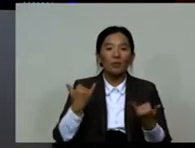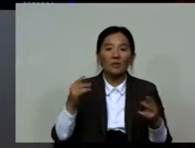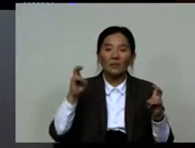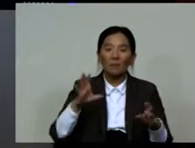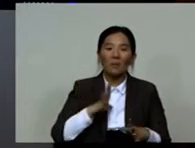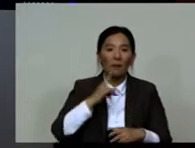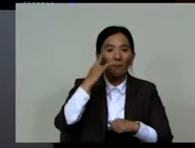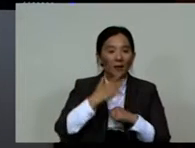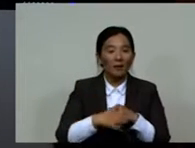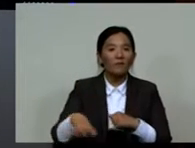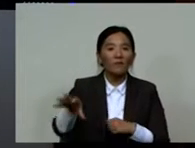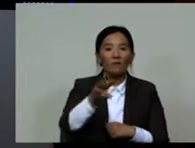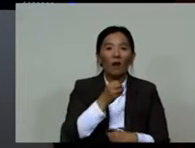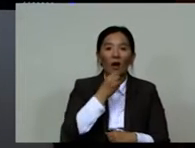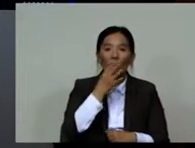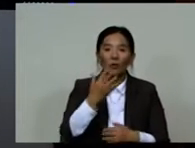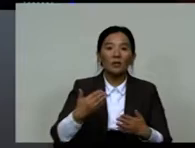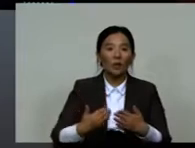Всего хорошего, до новых встреч!